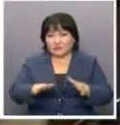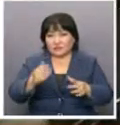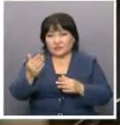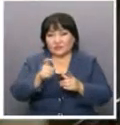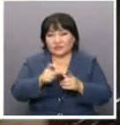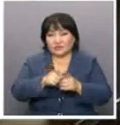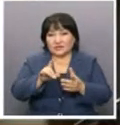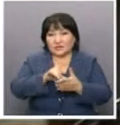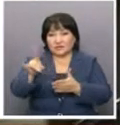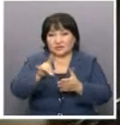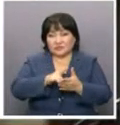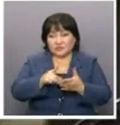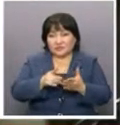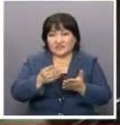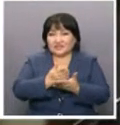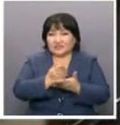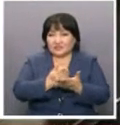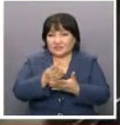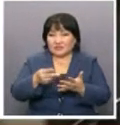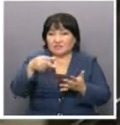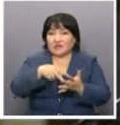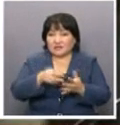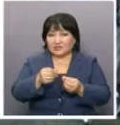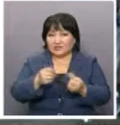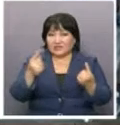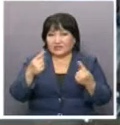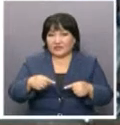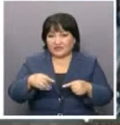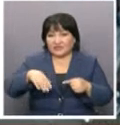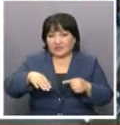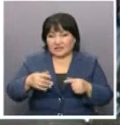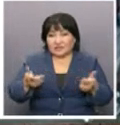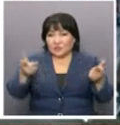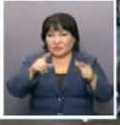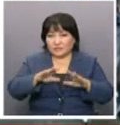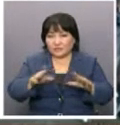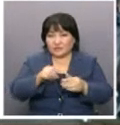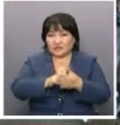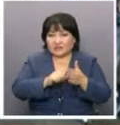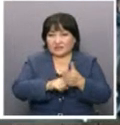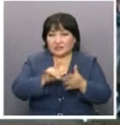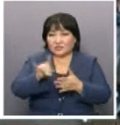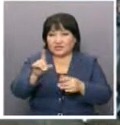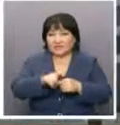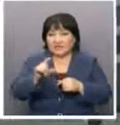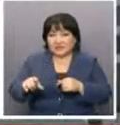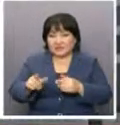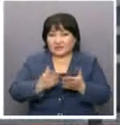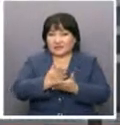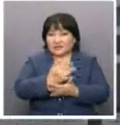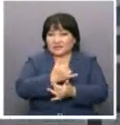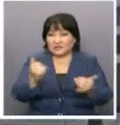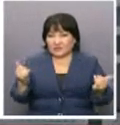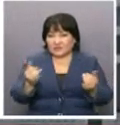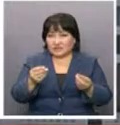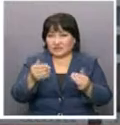кемесінің қызметі үшін қойылатын баға тіпті девальвациядан кейін де көтерілмеген. Соның салдарынан әуежайдың клиенттерге қызмет ету шығыны